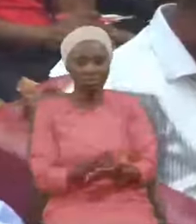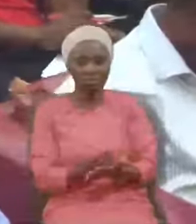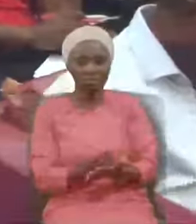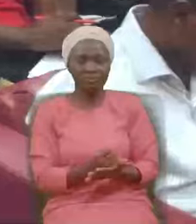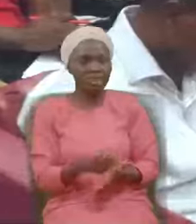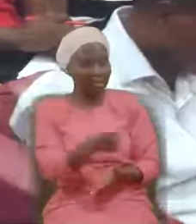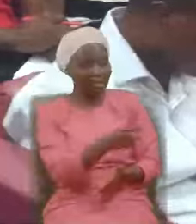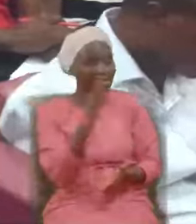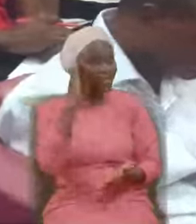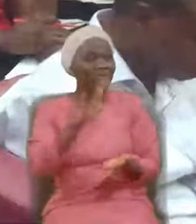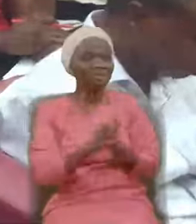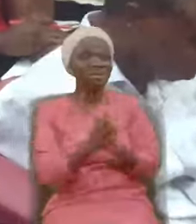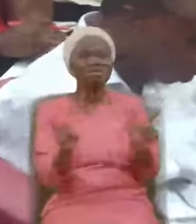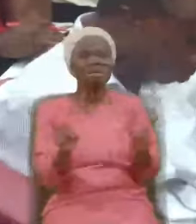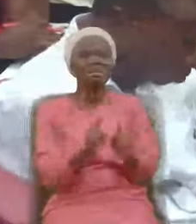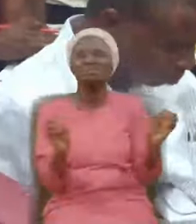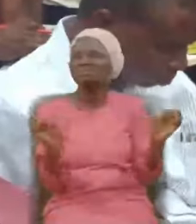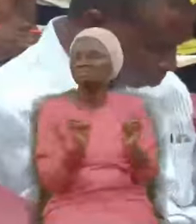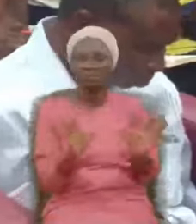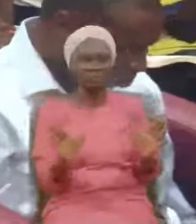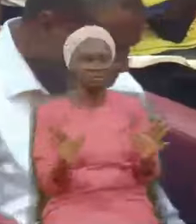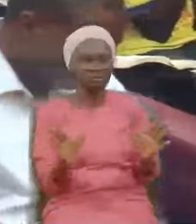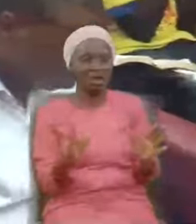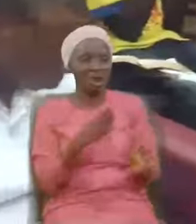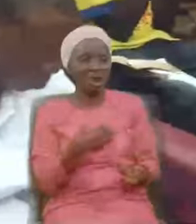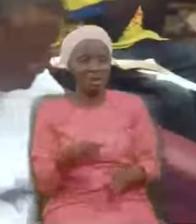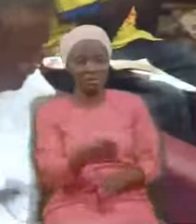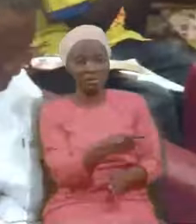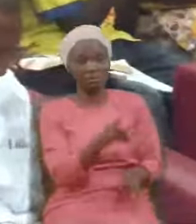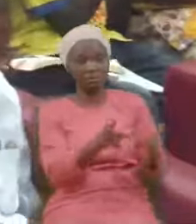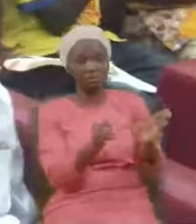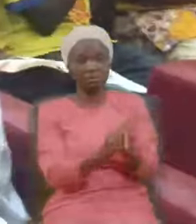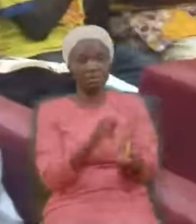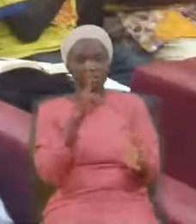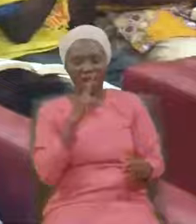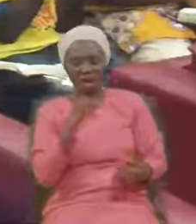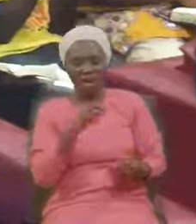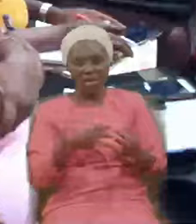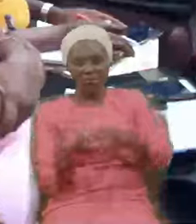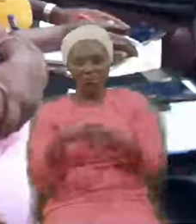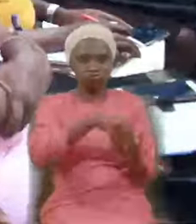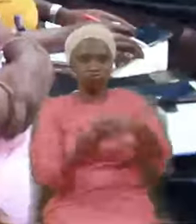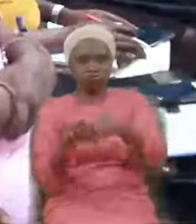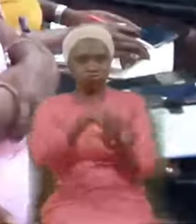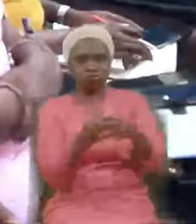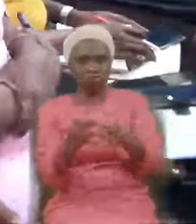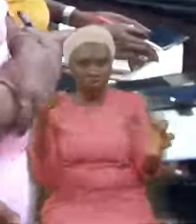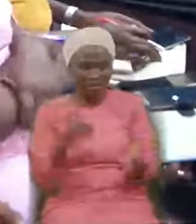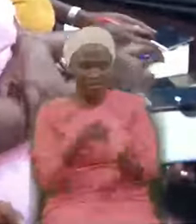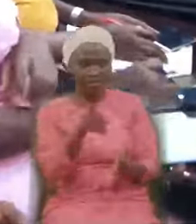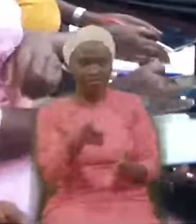toi, ils seront réduits à rien. Ils périront ceux qui disputent contre